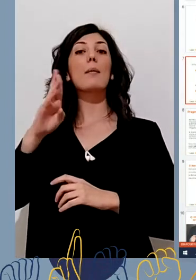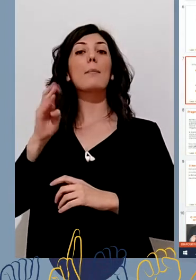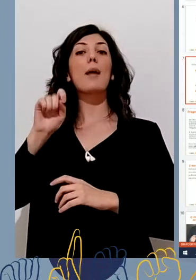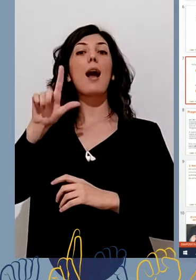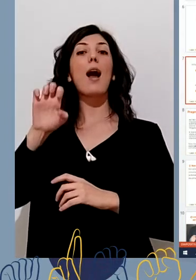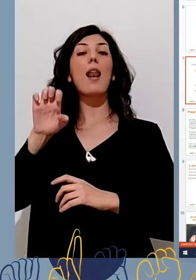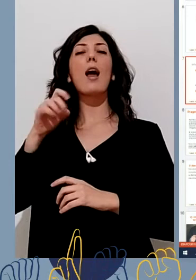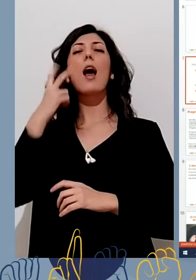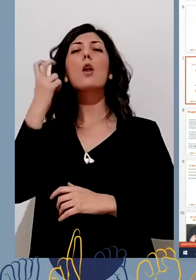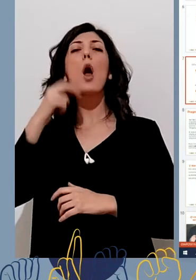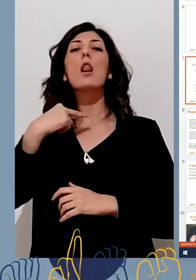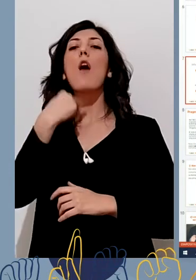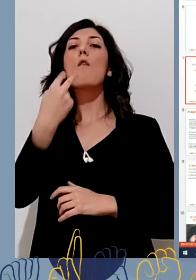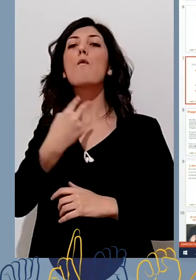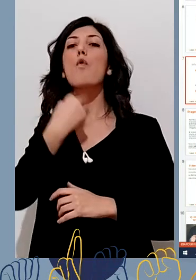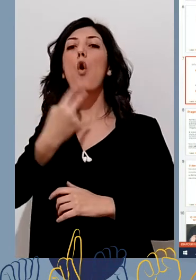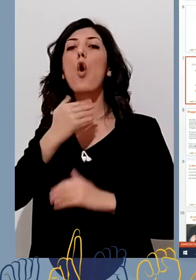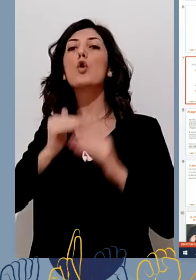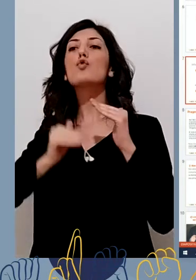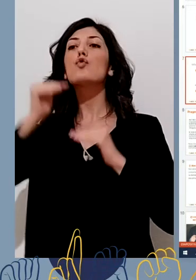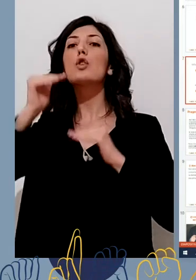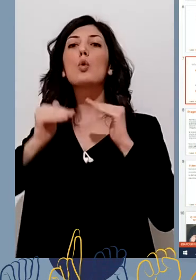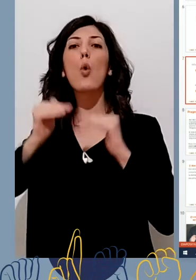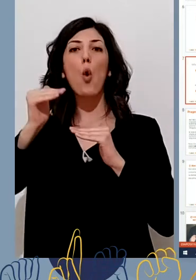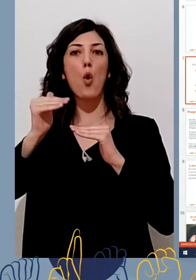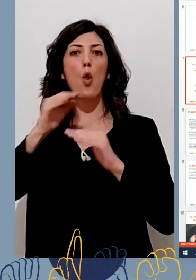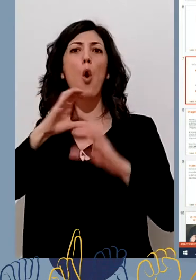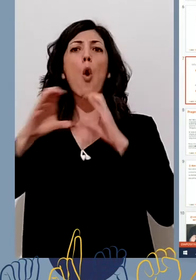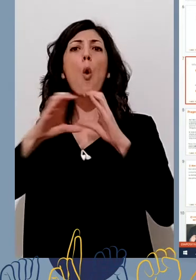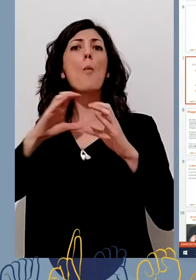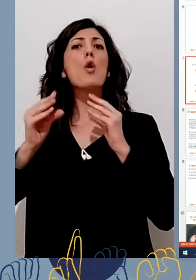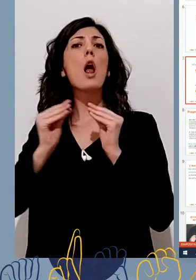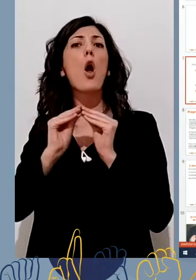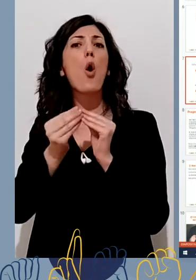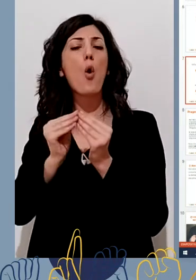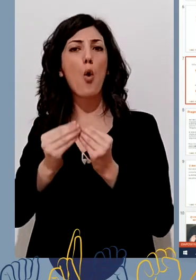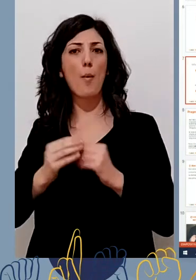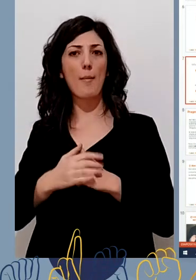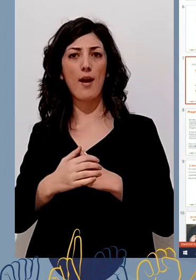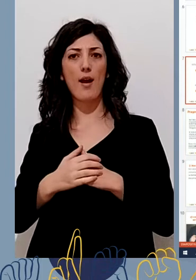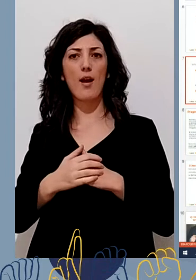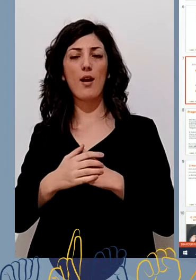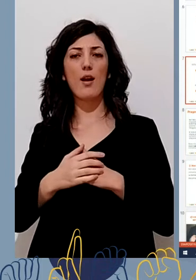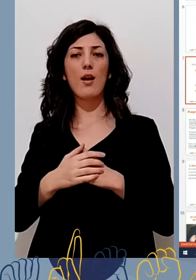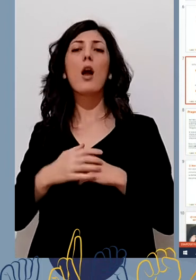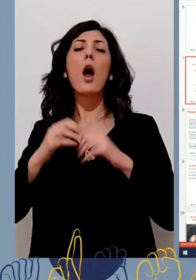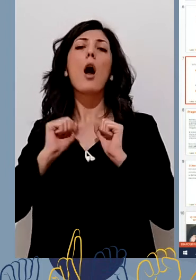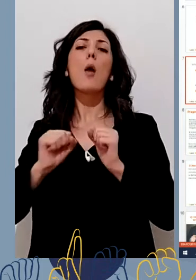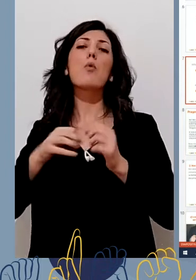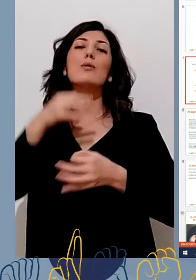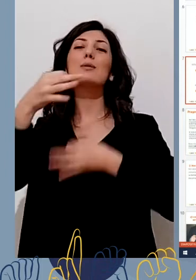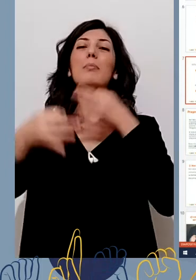il modo in cui si comunica, che dà assolutamente un'interpretazione diversa a ciò che viene